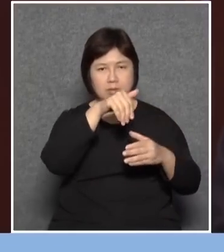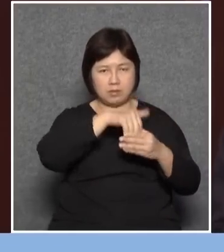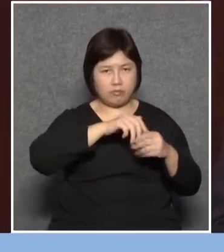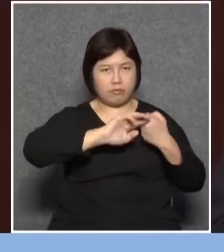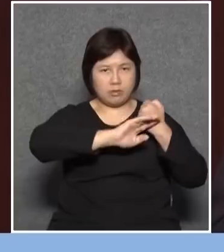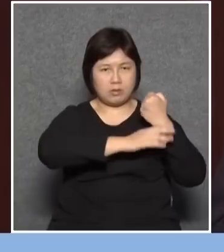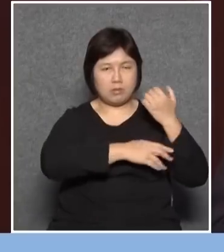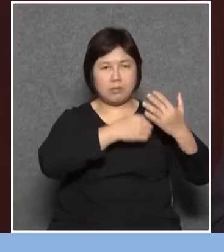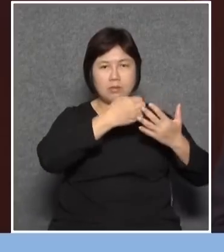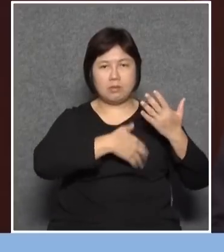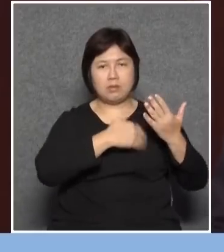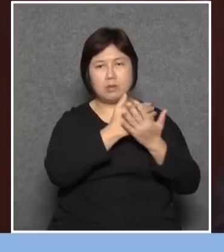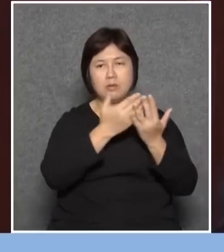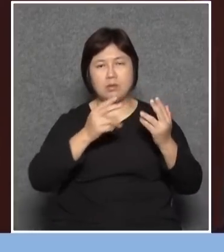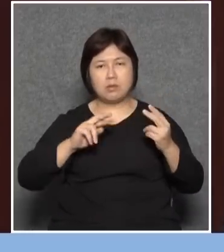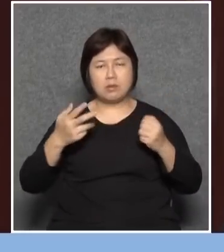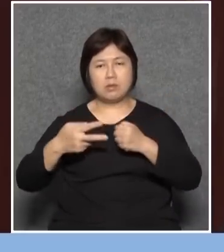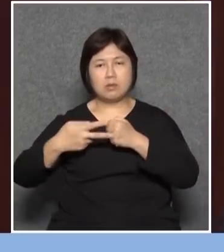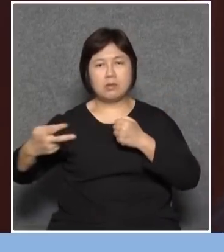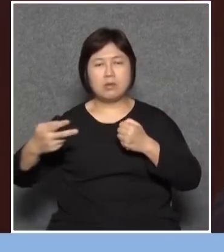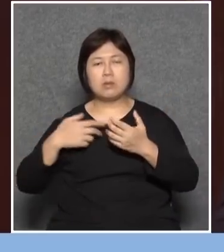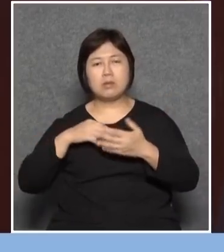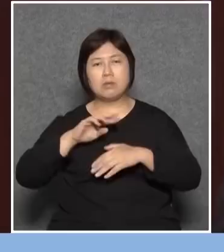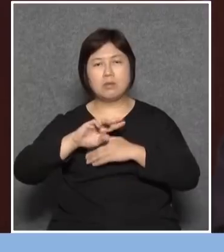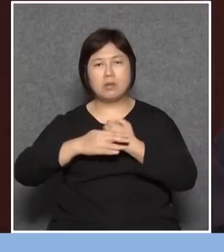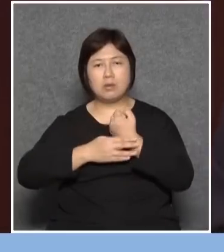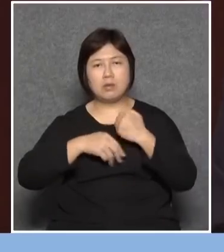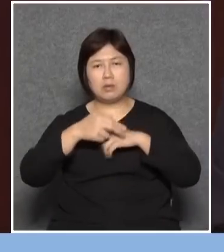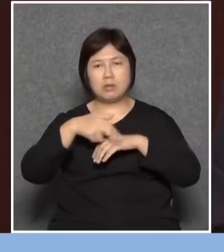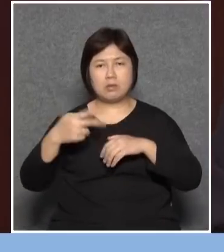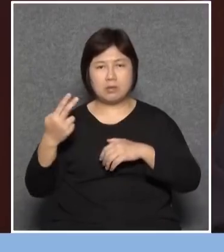杂项修订第二号条例草案。